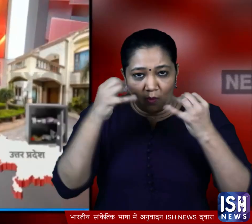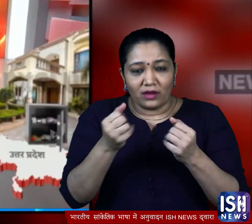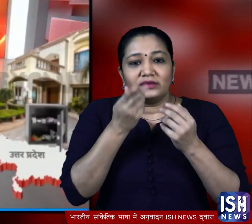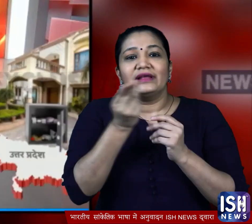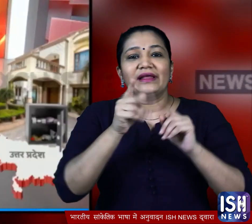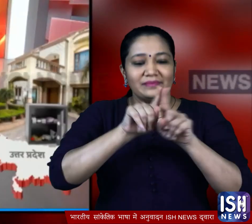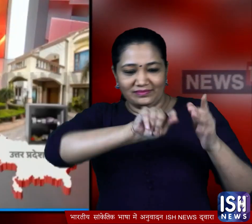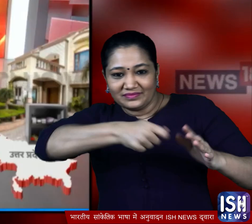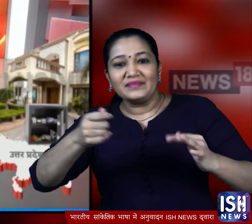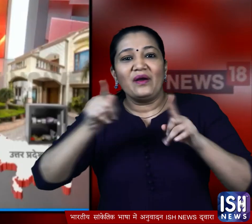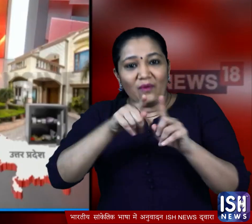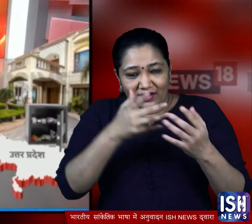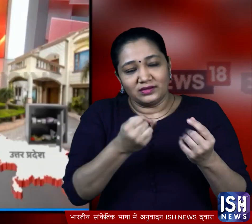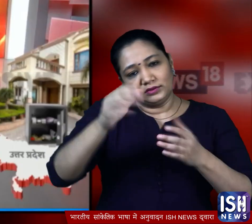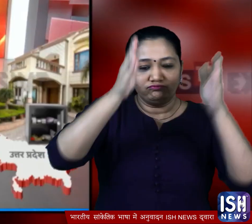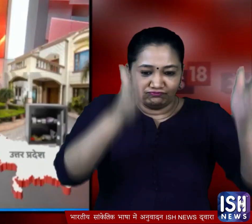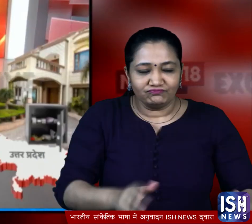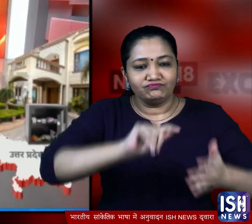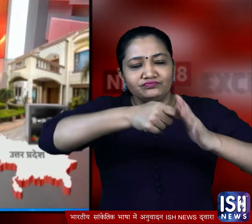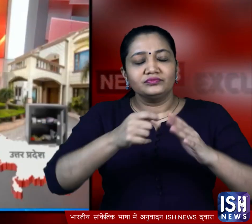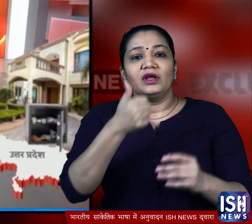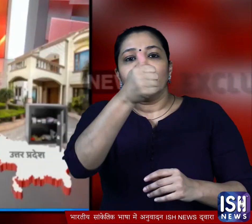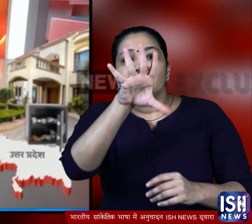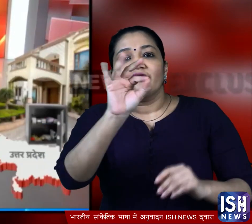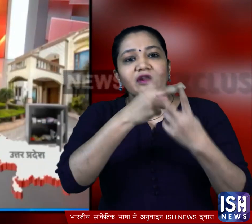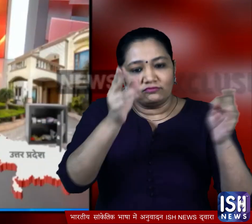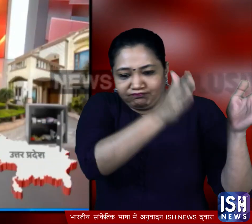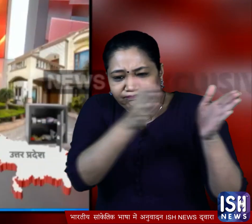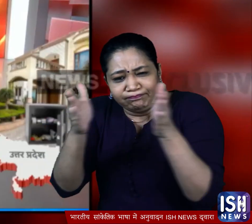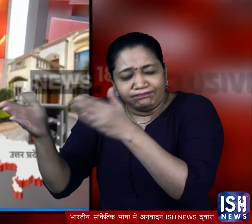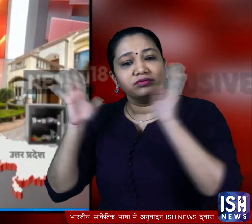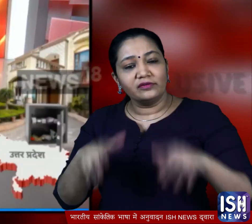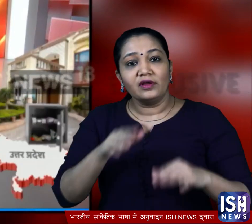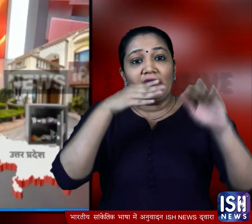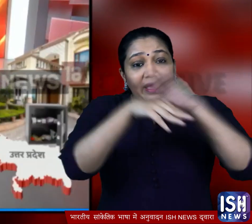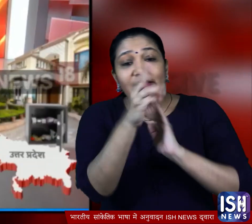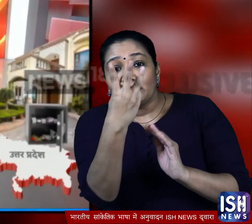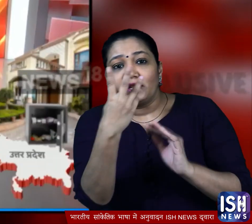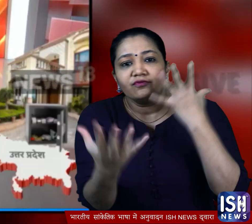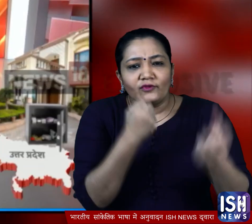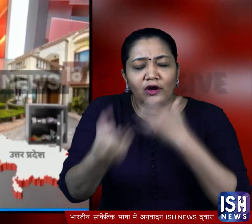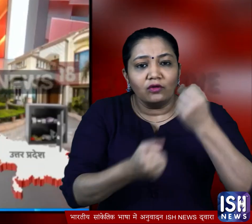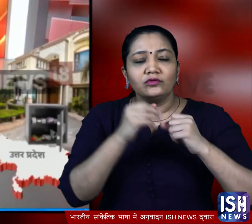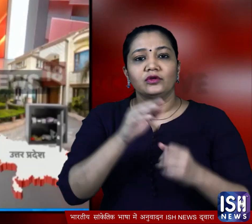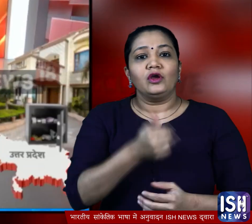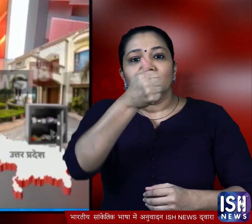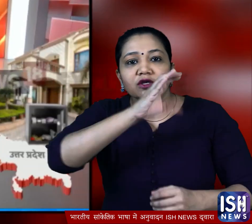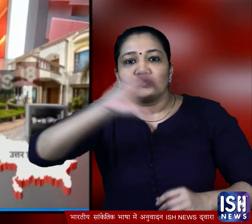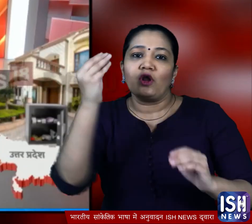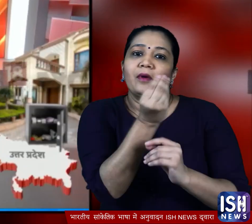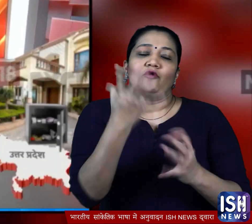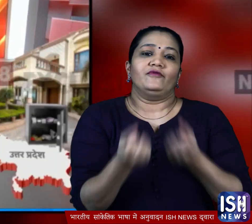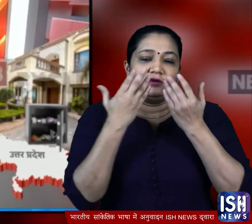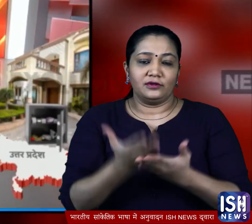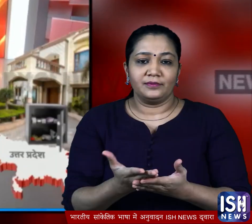को किराए पर लॉकर देने का काम करती है, जिसके लिए वहां 650 से ज्यादा लॉकर बनाए गए थे, जिनमें 3 लॉकर से जांच टीम को करीब 6 करोड़